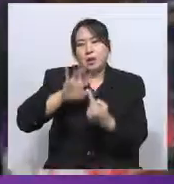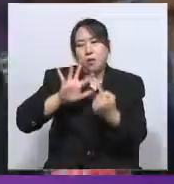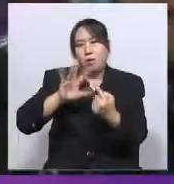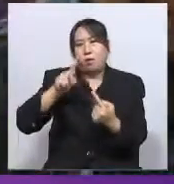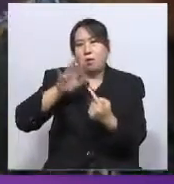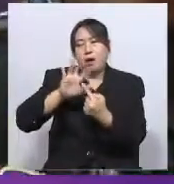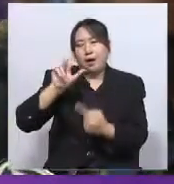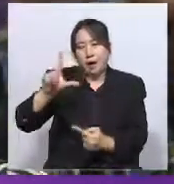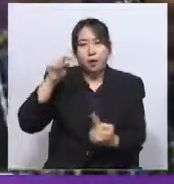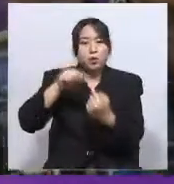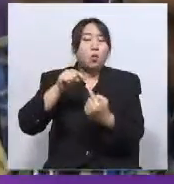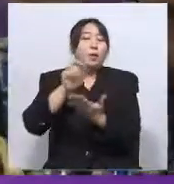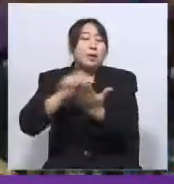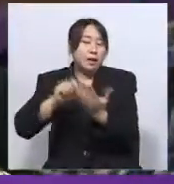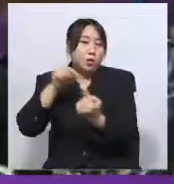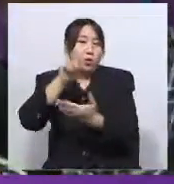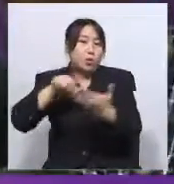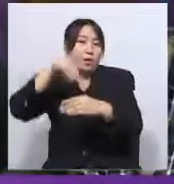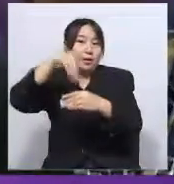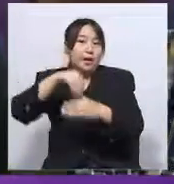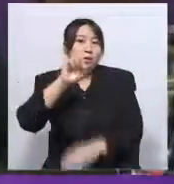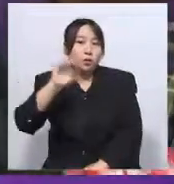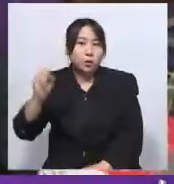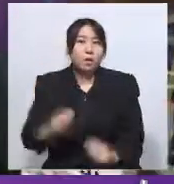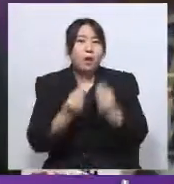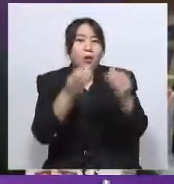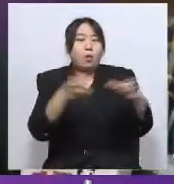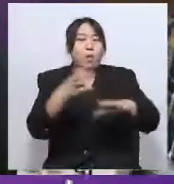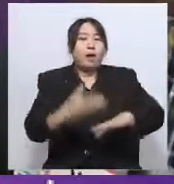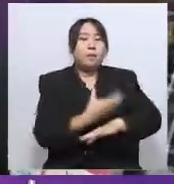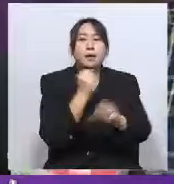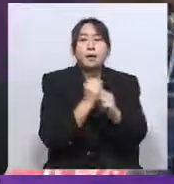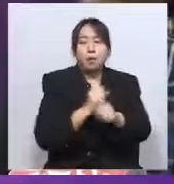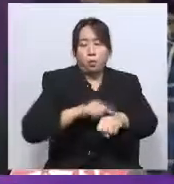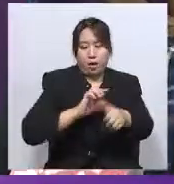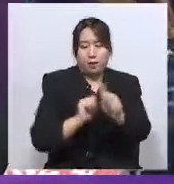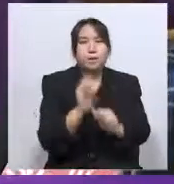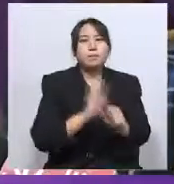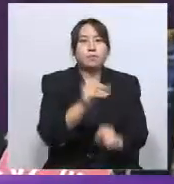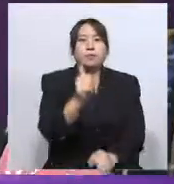เลือกตั้งส.ส.เพื่ออำนวยความสะดวกให้พรรคการเมืองสามารถดำเนินการได้ทัน